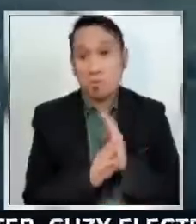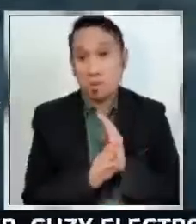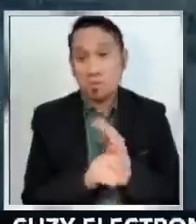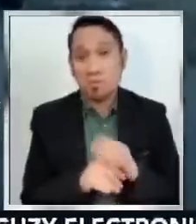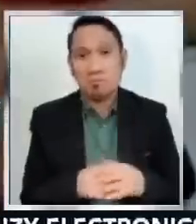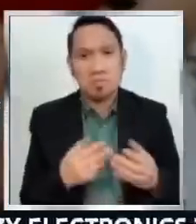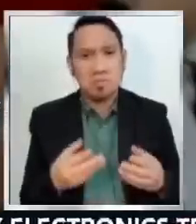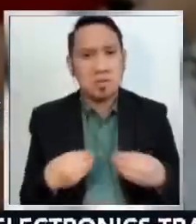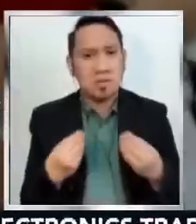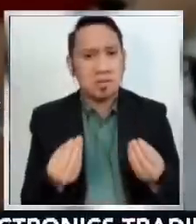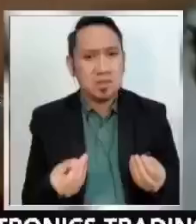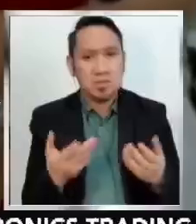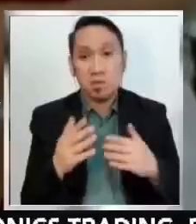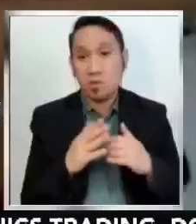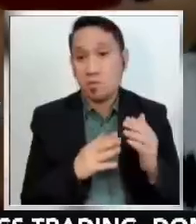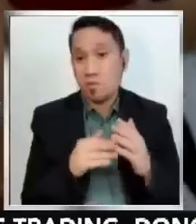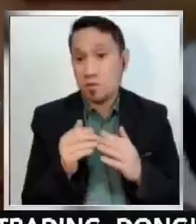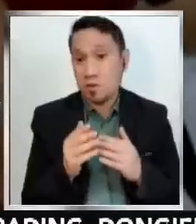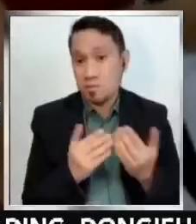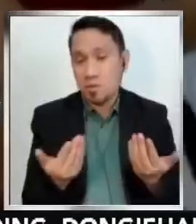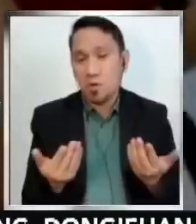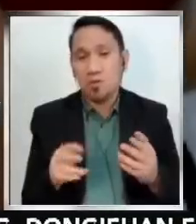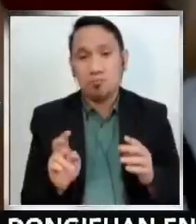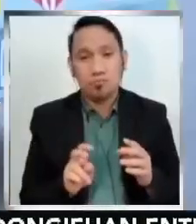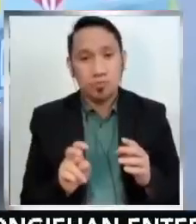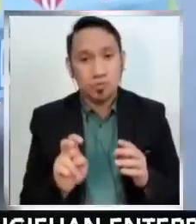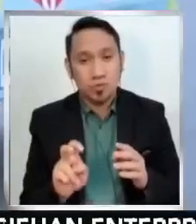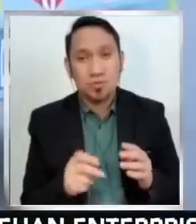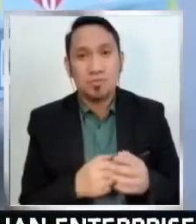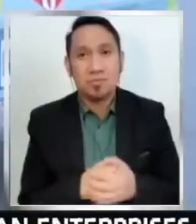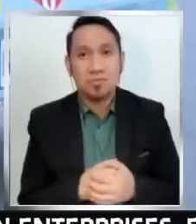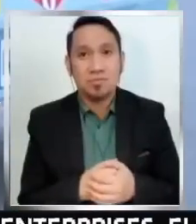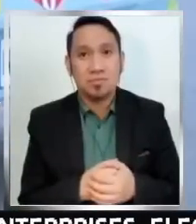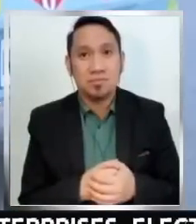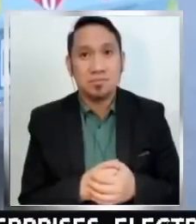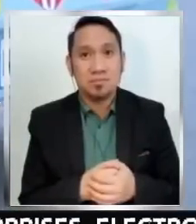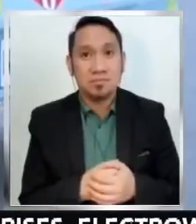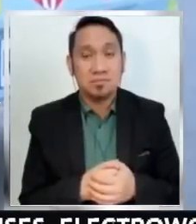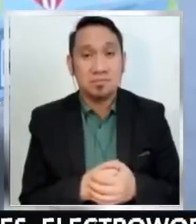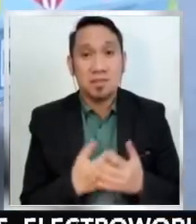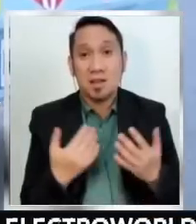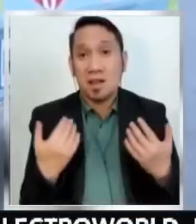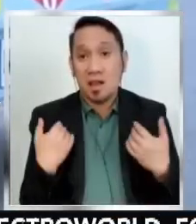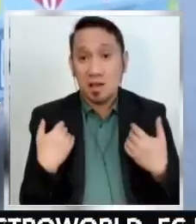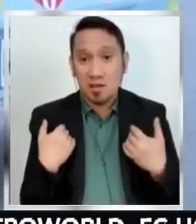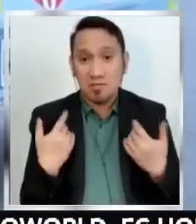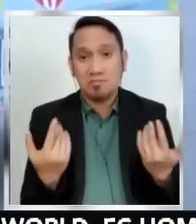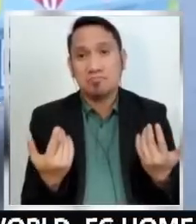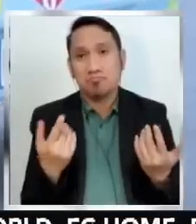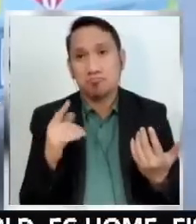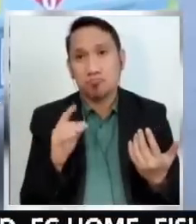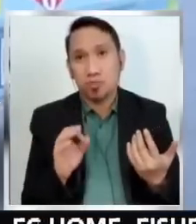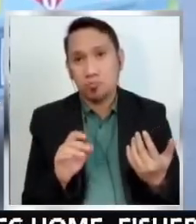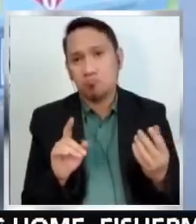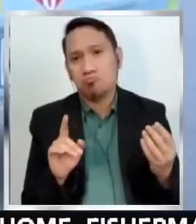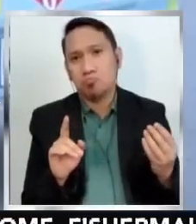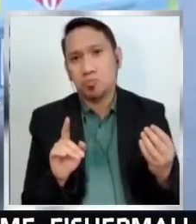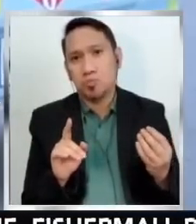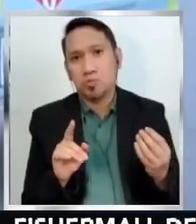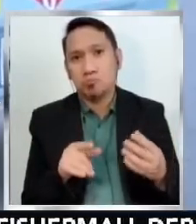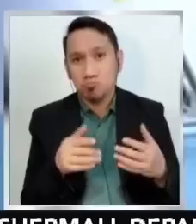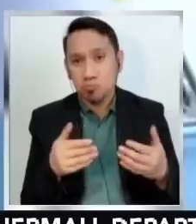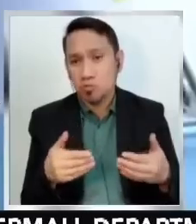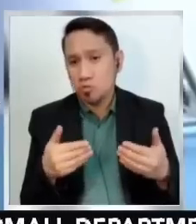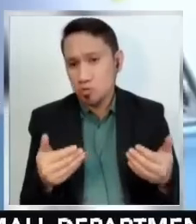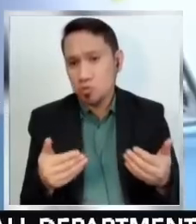ng comfortable ride yung mga pasahero. Mabigyan din sila ng sustainable option to get around the